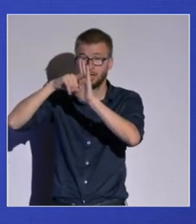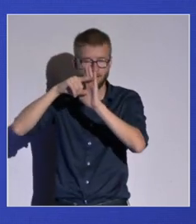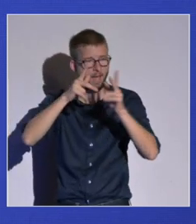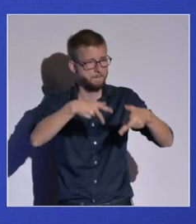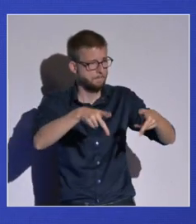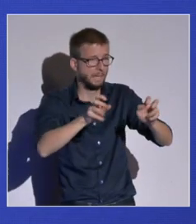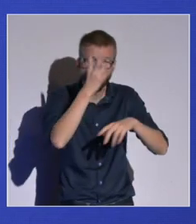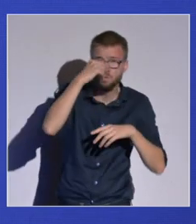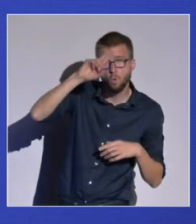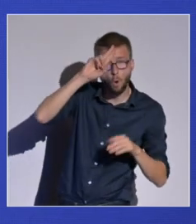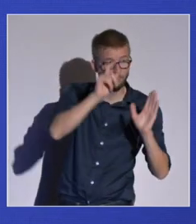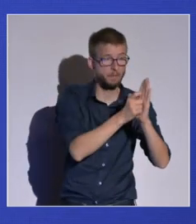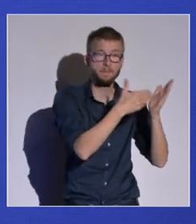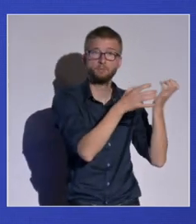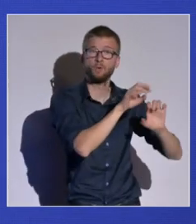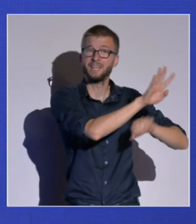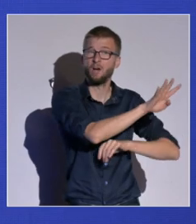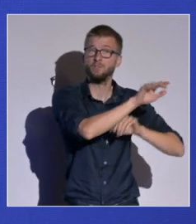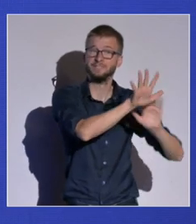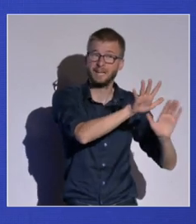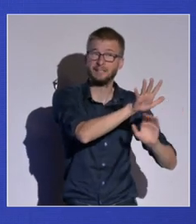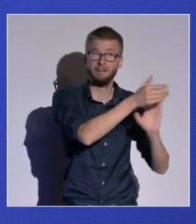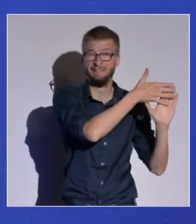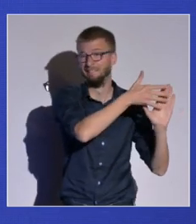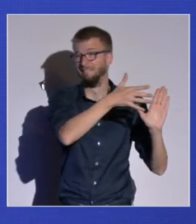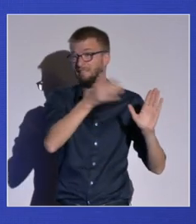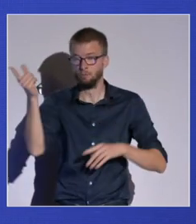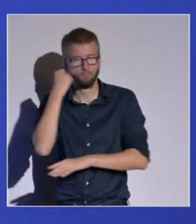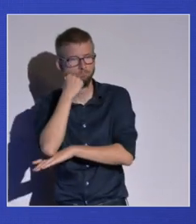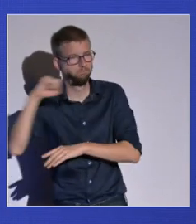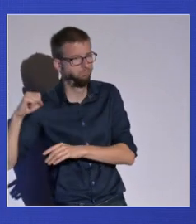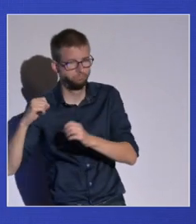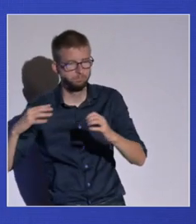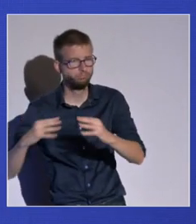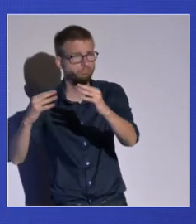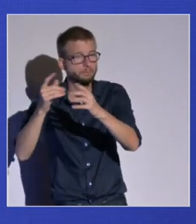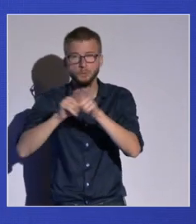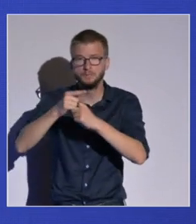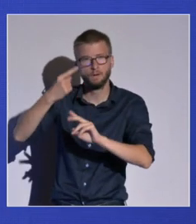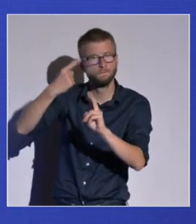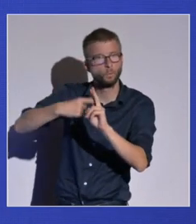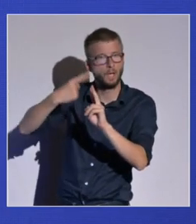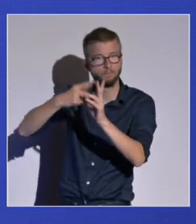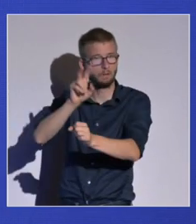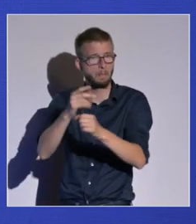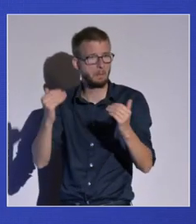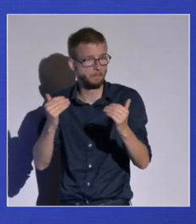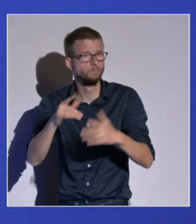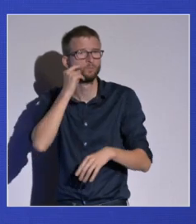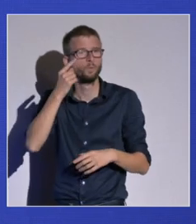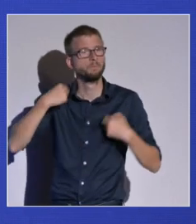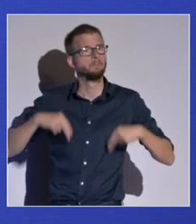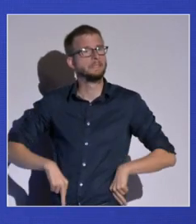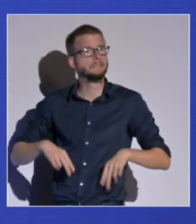Europe depuis 1945 et qui était l'intangibilité des frontières. Monsieur le ministre de la Défense et des